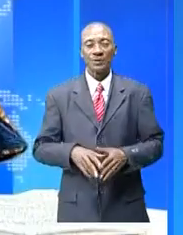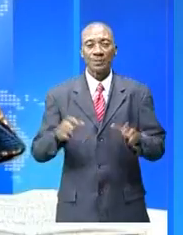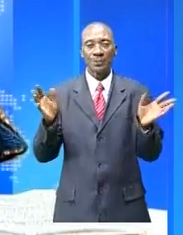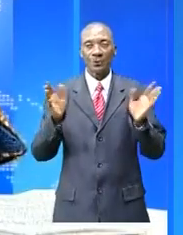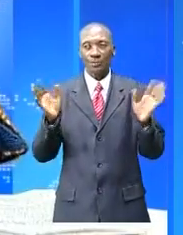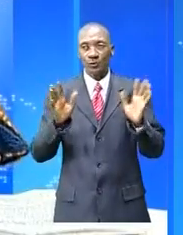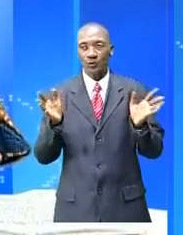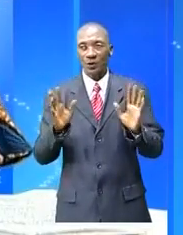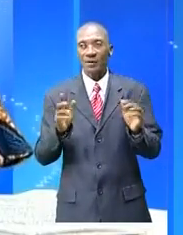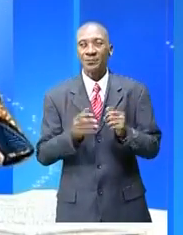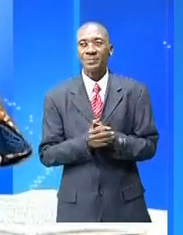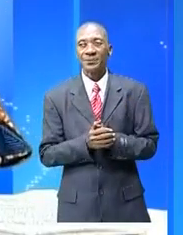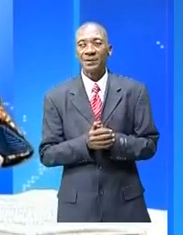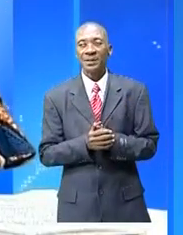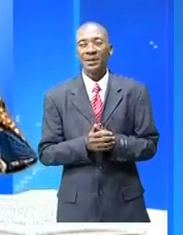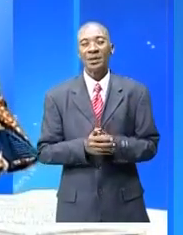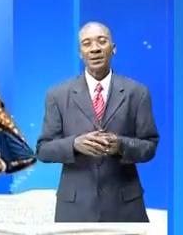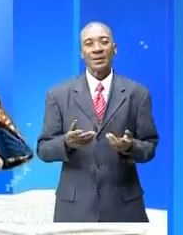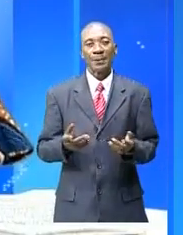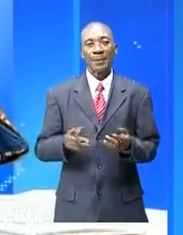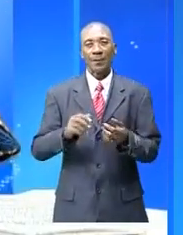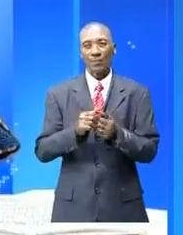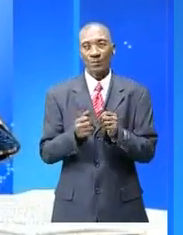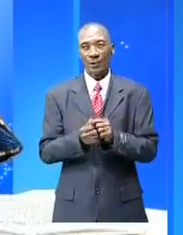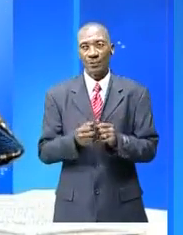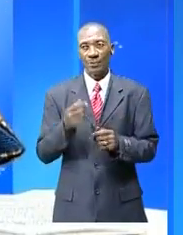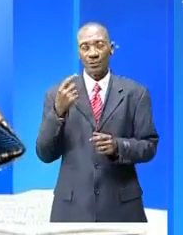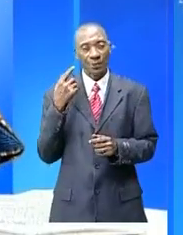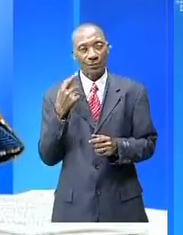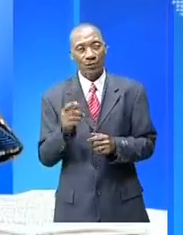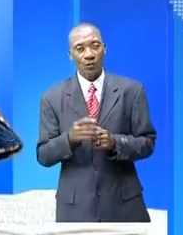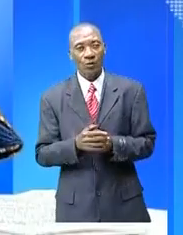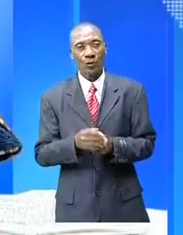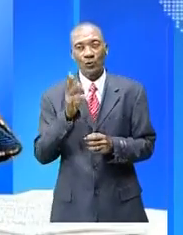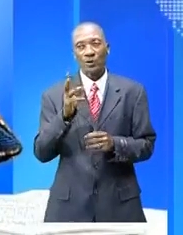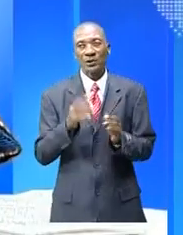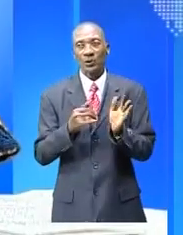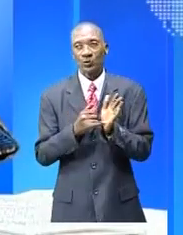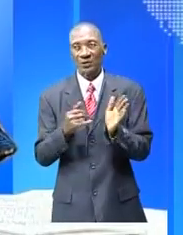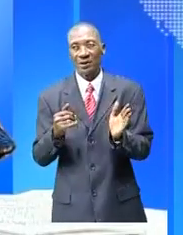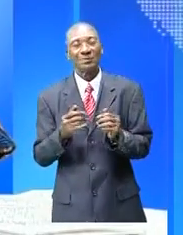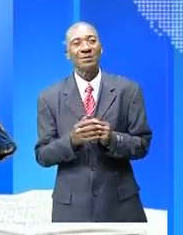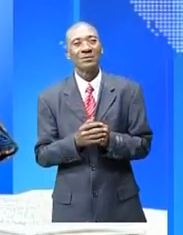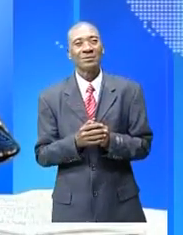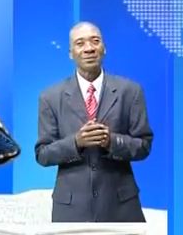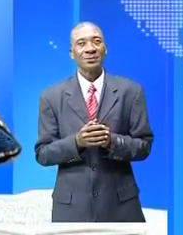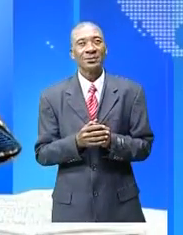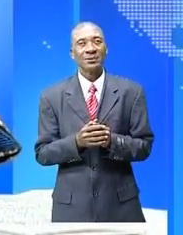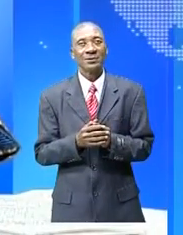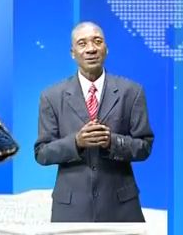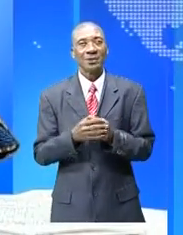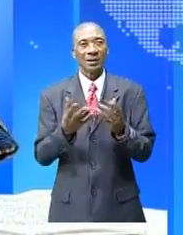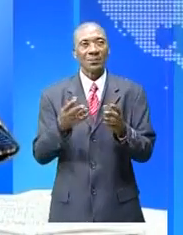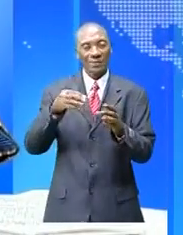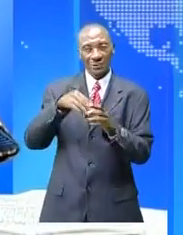Il ne restait plus que 26 hectares sur les 360 du terrain Kouraranpova mis à la disposition de la FIFA à travers la